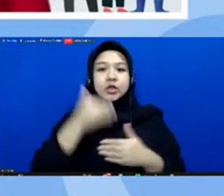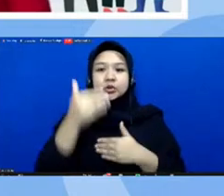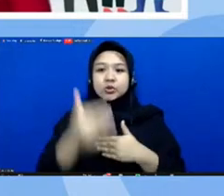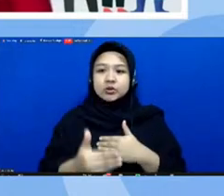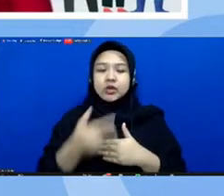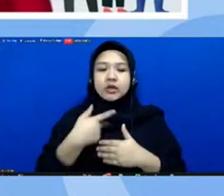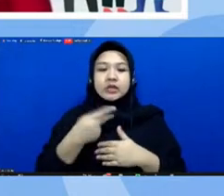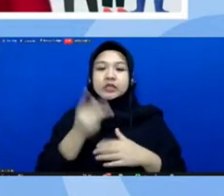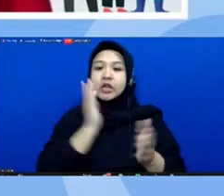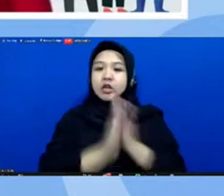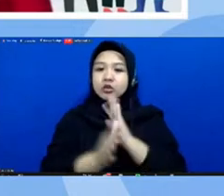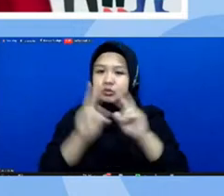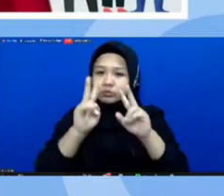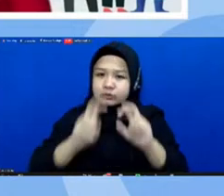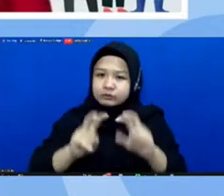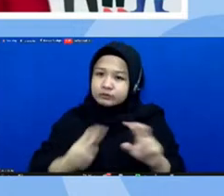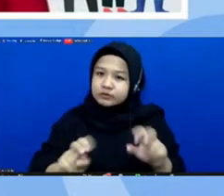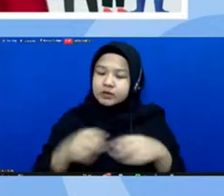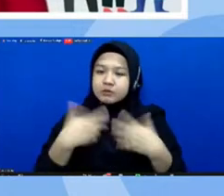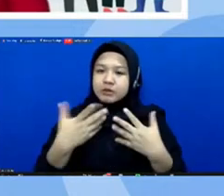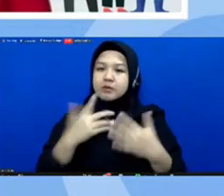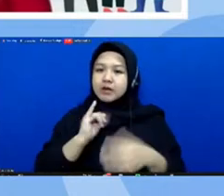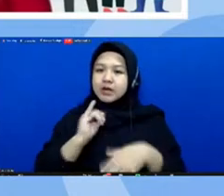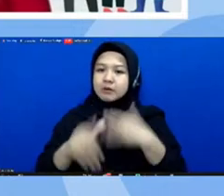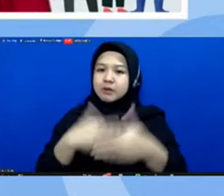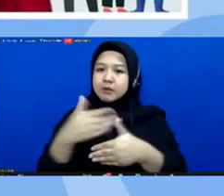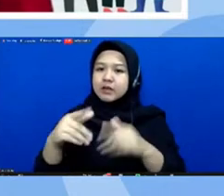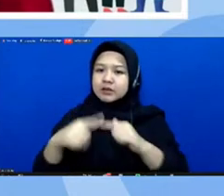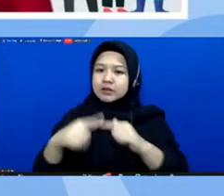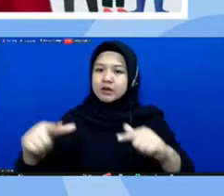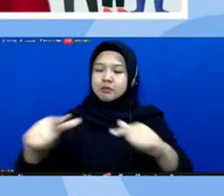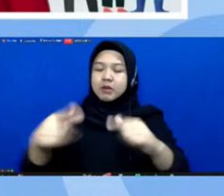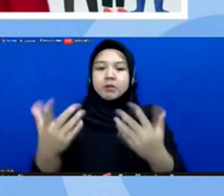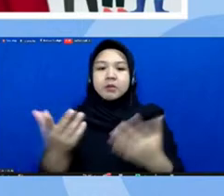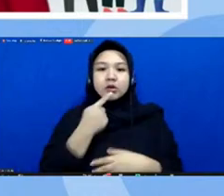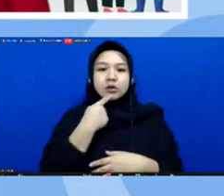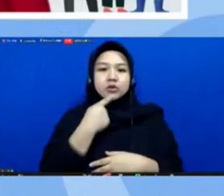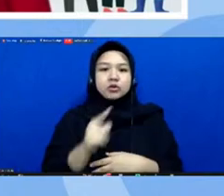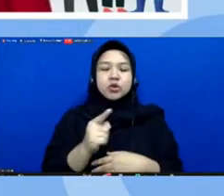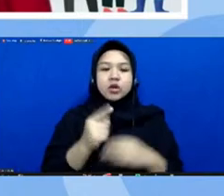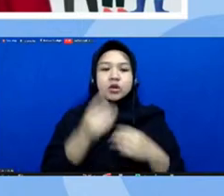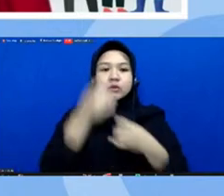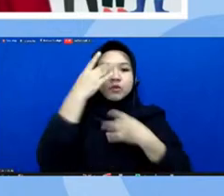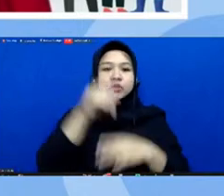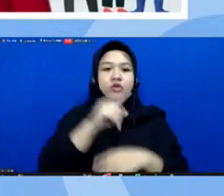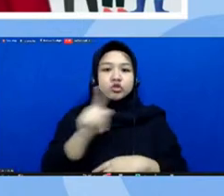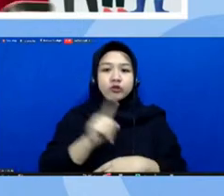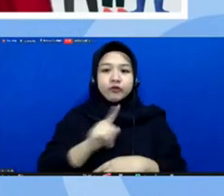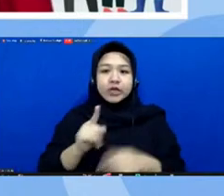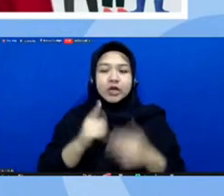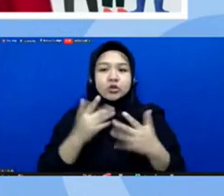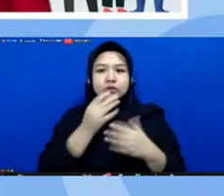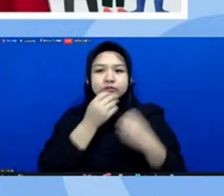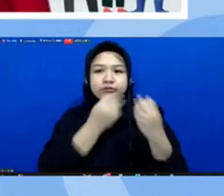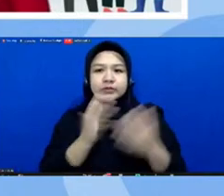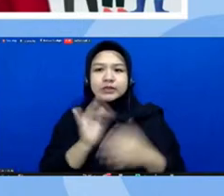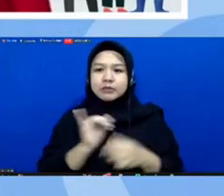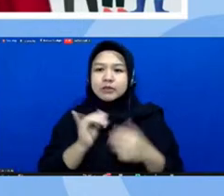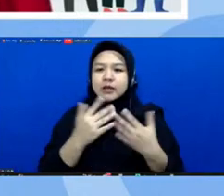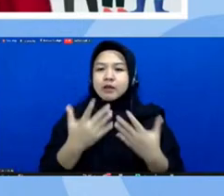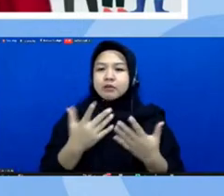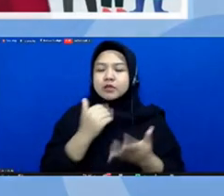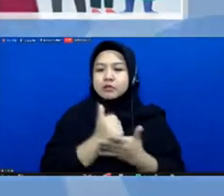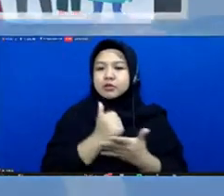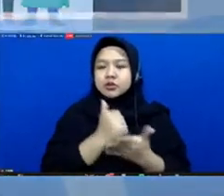langsung mengulik-ulik bagaimana implementasi di lapangan tadi terkait dengan Profesor Zulfikar sudah menyampaikan seperti apa sih sebenarnya